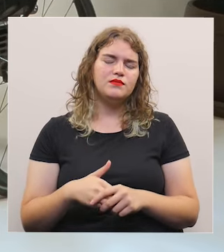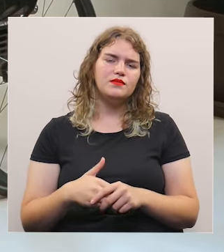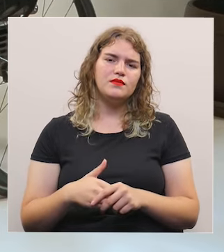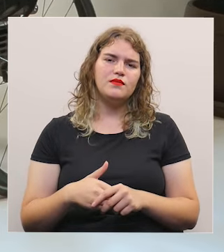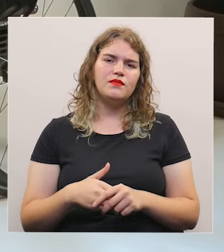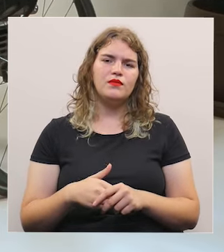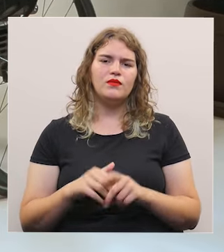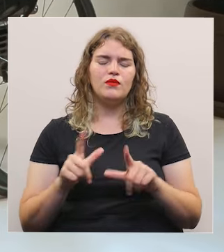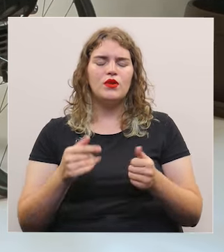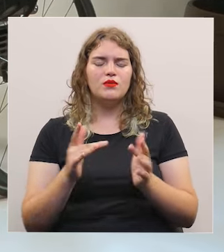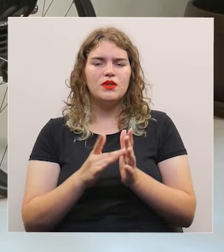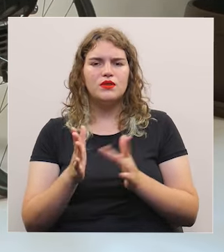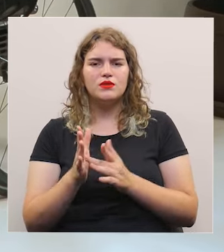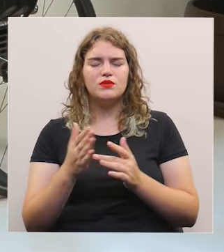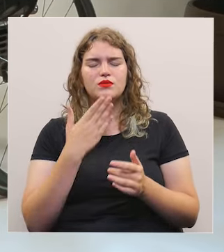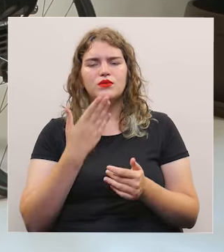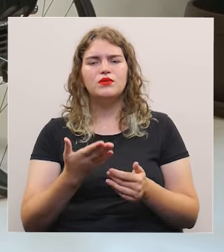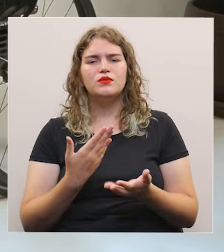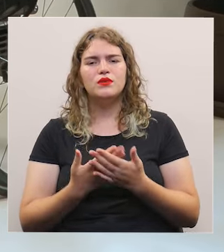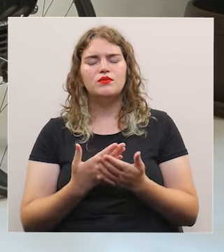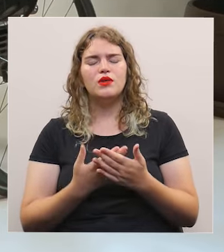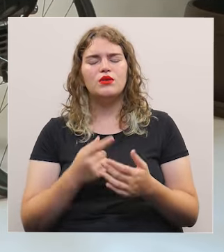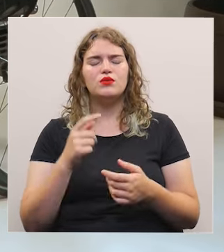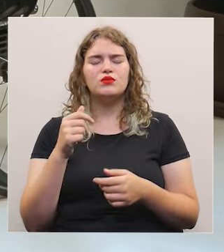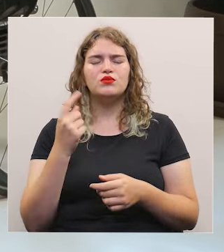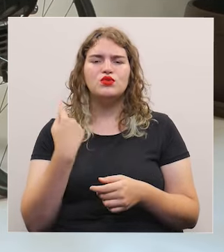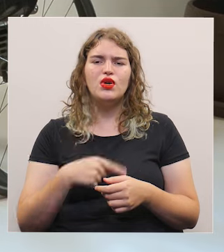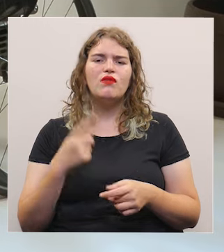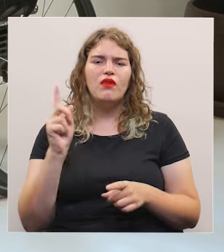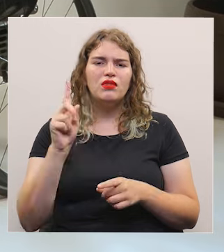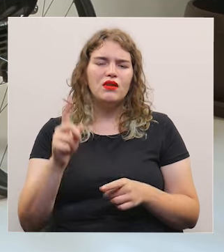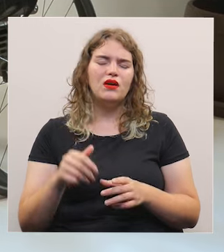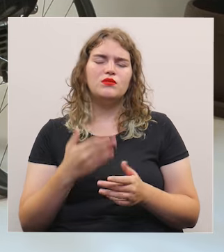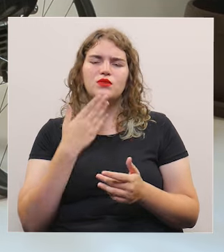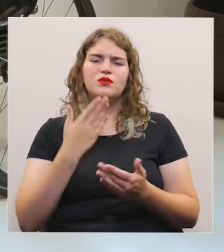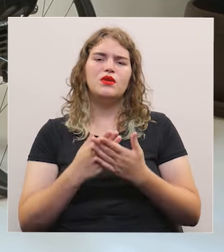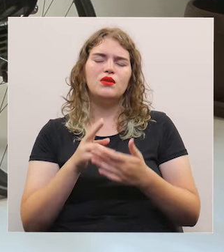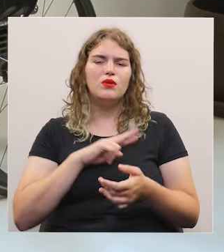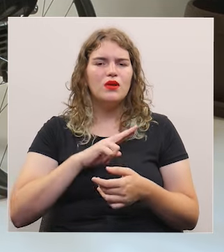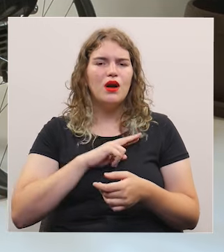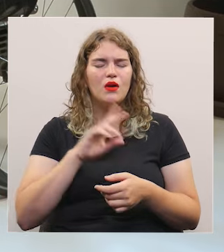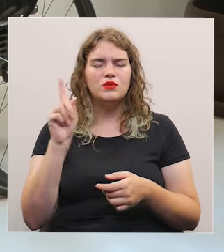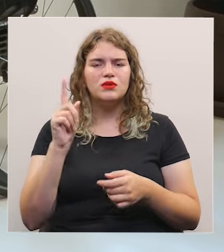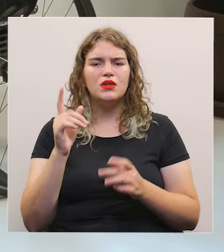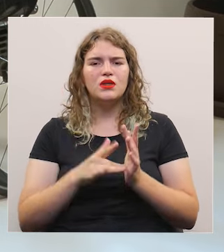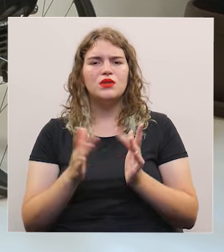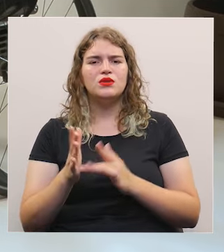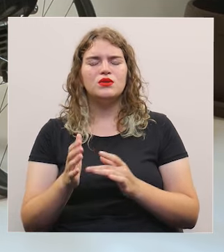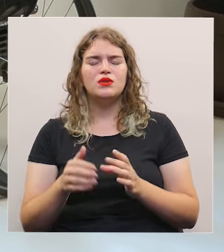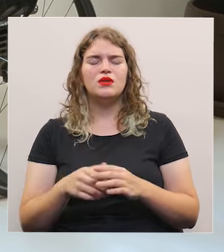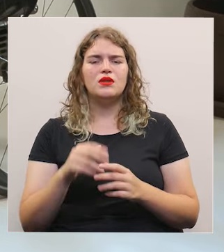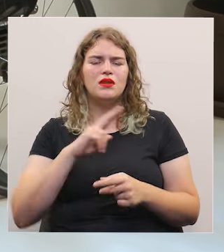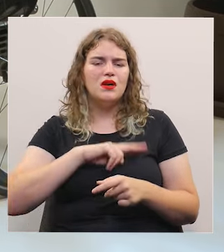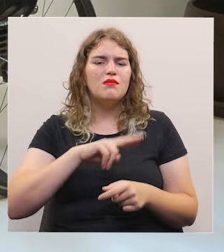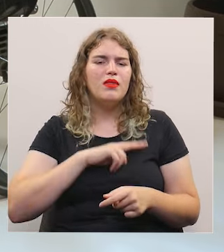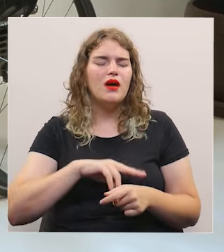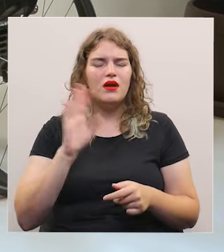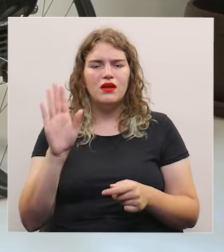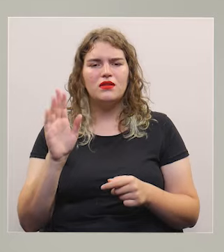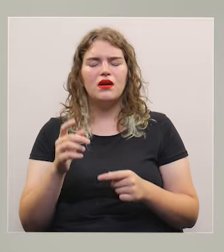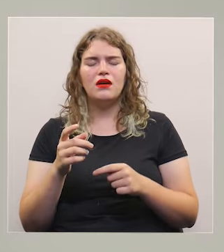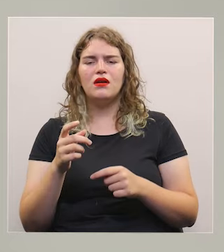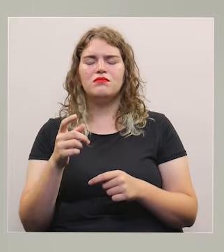Amin. Doamne Iisuse Hristoase, îți mulțumim pentru jertfa Ta, îți mulțumim pentru dragostea Ta, Iisuse Hristoase, răbdarea